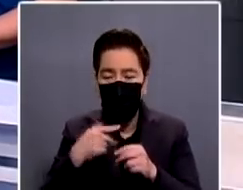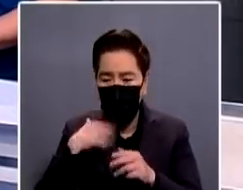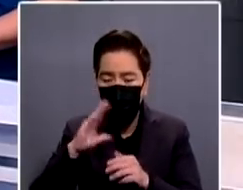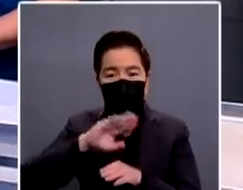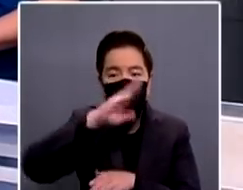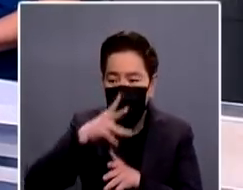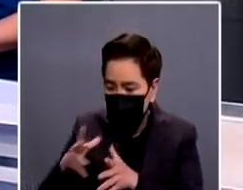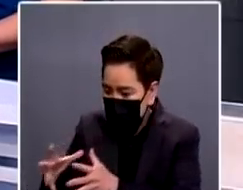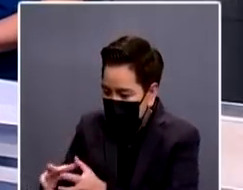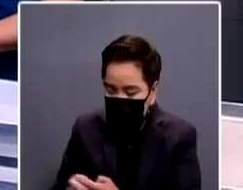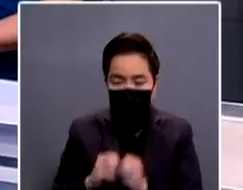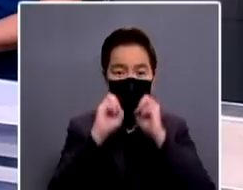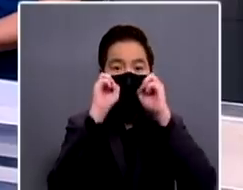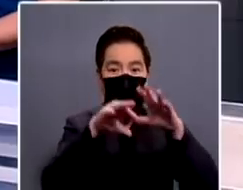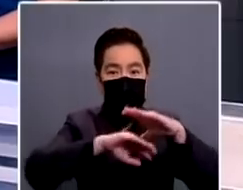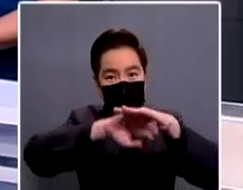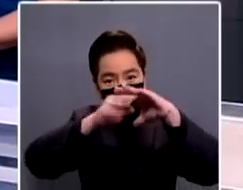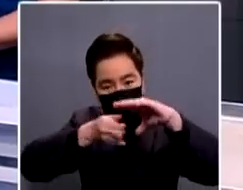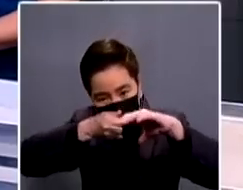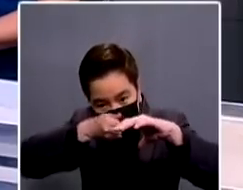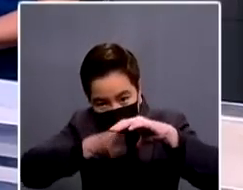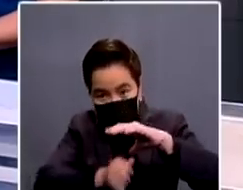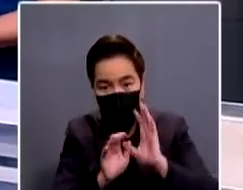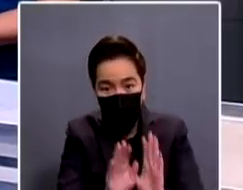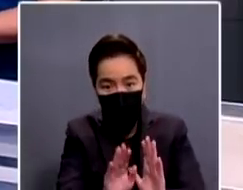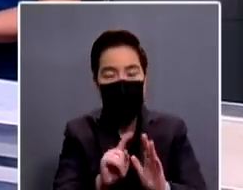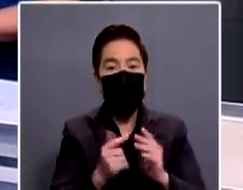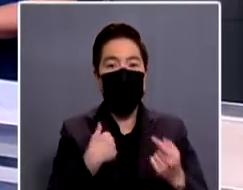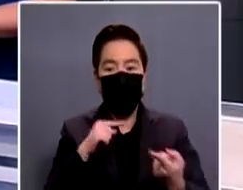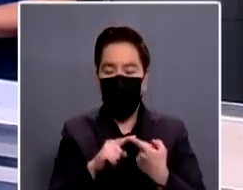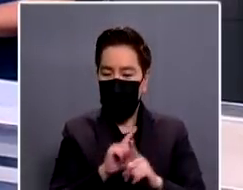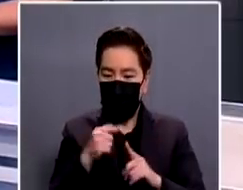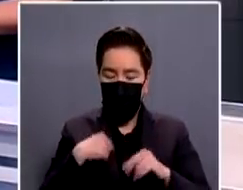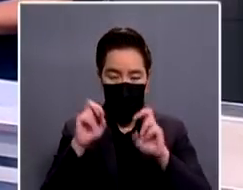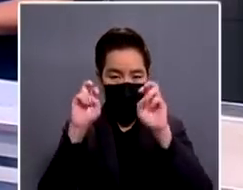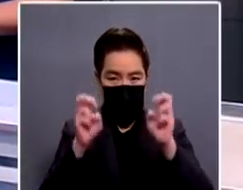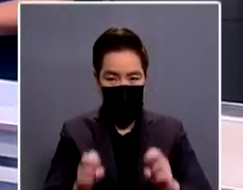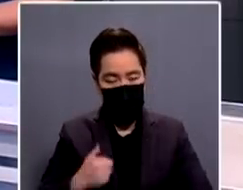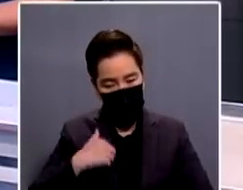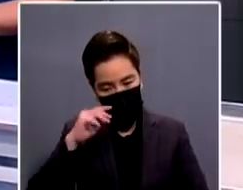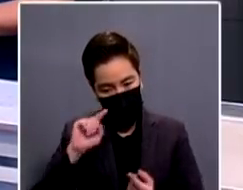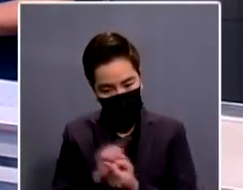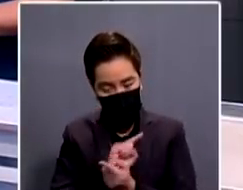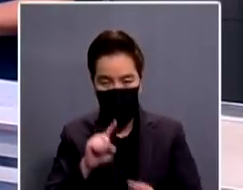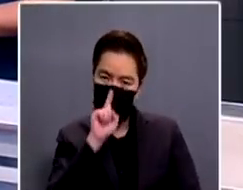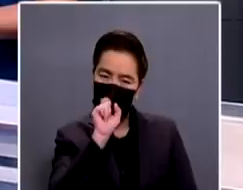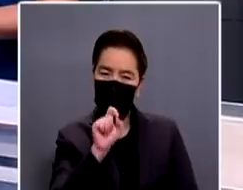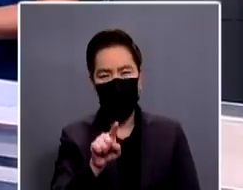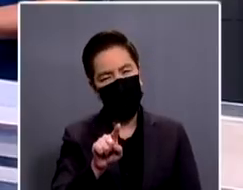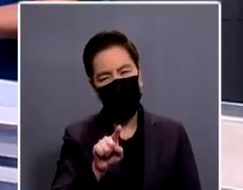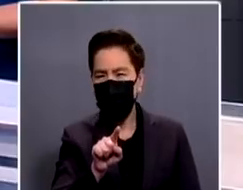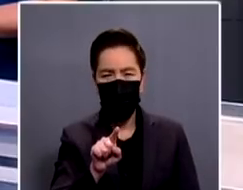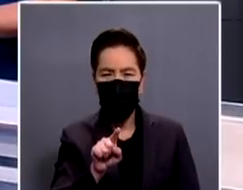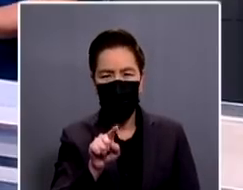อกว่านำไปทิ้งเพื่อเอาไปสังเวยนะคะทางด้านของเจ้าป่าเจ้าเขาแต่ว่ายังมีหลายประเด็นเลยค่ะที่สังคมนั้นค่อนข้างที่จะตั้งข้อสัง